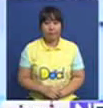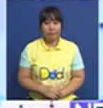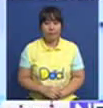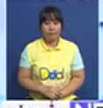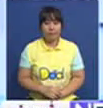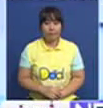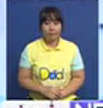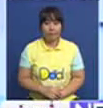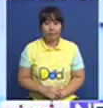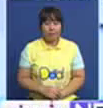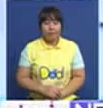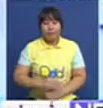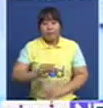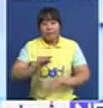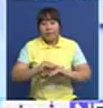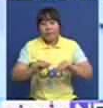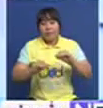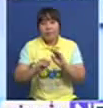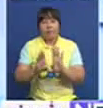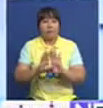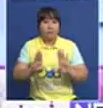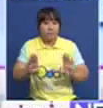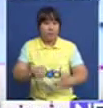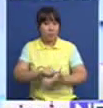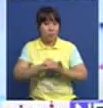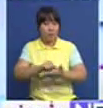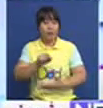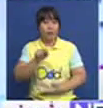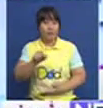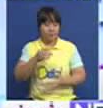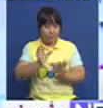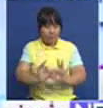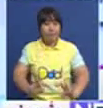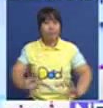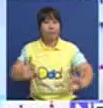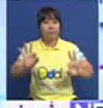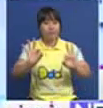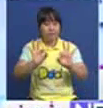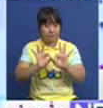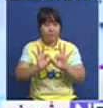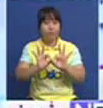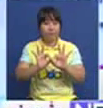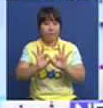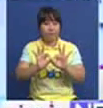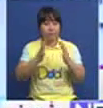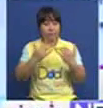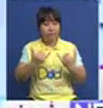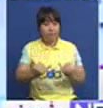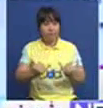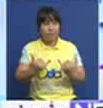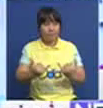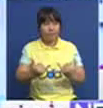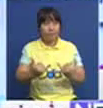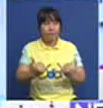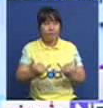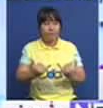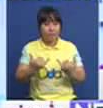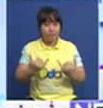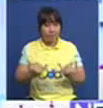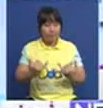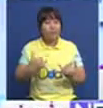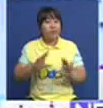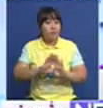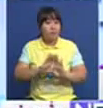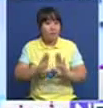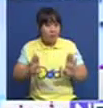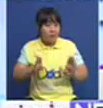เปิดโครงการหรือว่าเปิดการบริการนี้ผมถือว่าเป็นการบริการสำคัญที่สุดในปัจจุบันถึงแม้ว่าเราจะเปิด